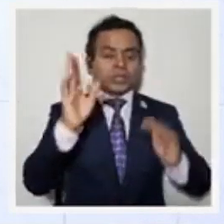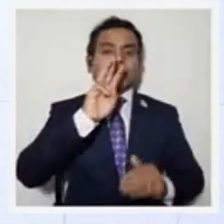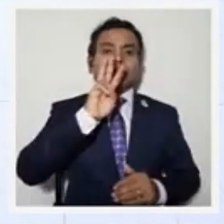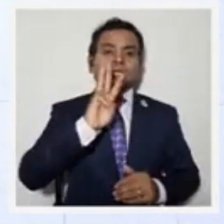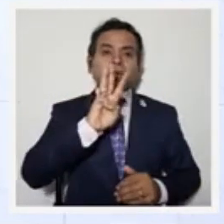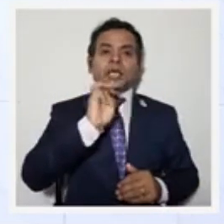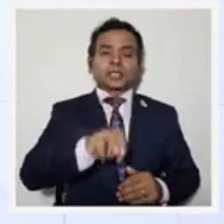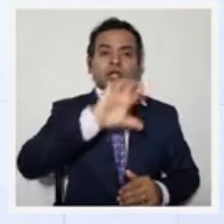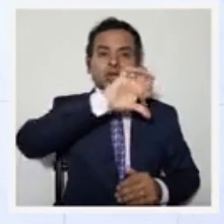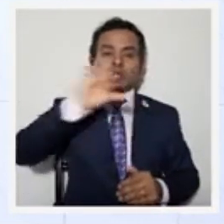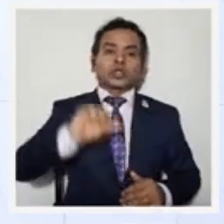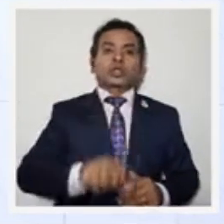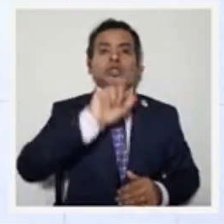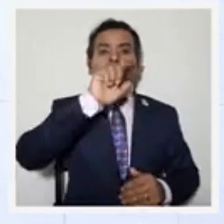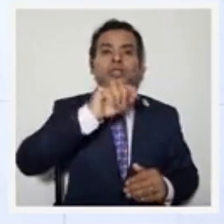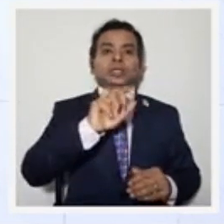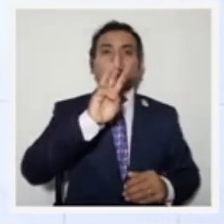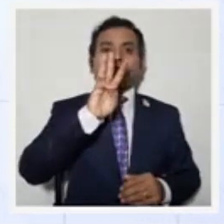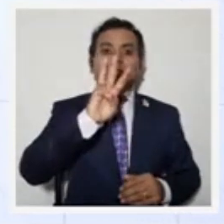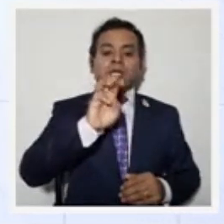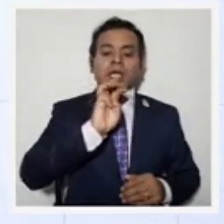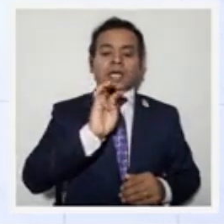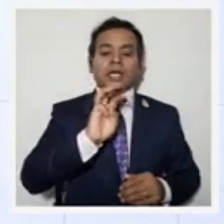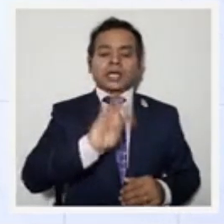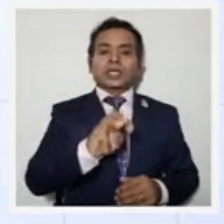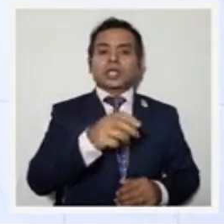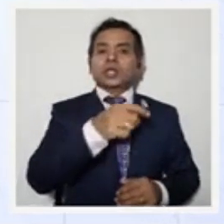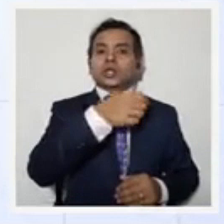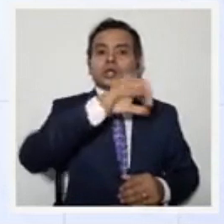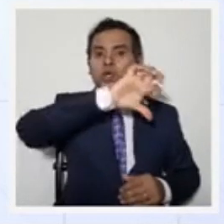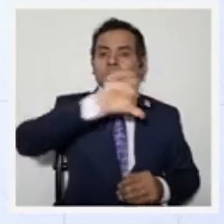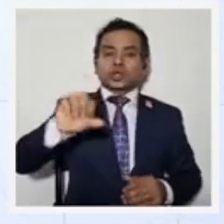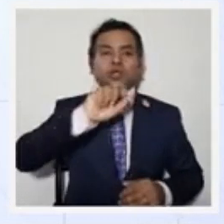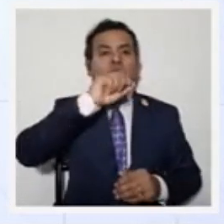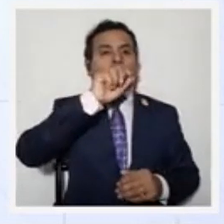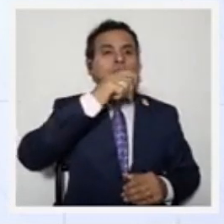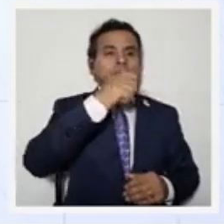24 ঘন্টায় নতুন করে কোয়ারেন্টাইন হয়েছেন 2619 জন ব্যক্তি, ছাড় পেয়েছেন